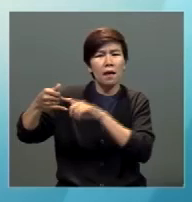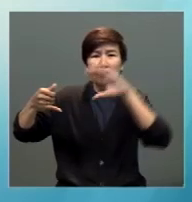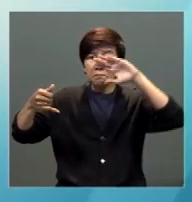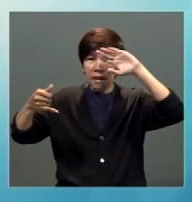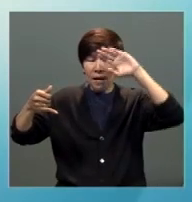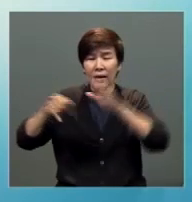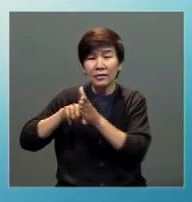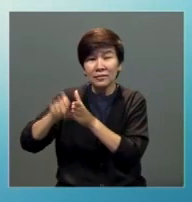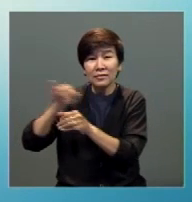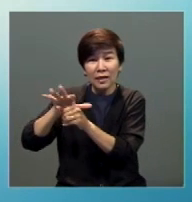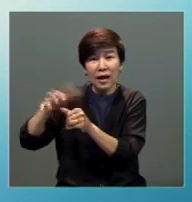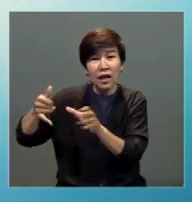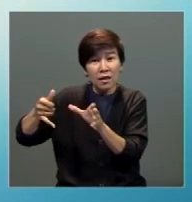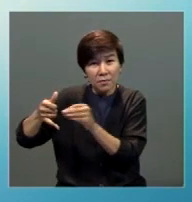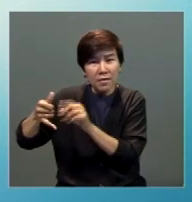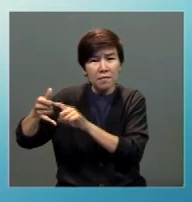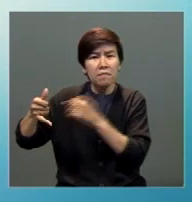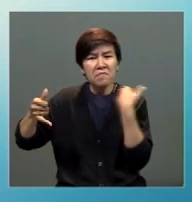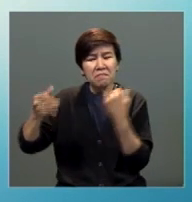คะกลุ่มแรกก็คือสิบคนก็สัมผัสกับผู้ป่วยก่อนหน้านี้นะครับก็เป็นกรุงเทพฯ7